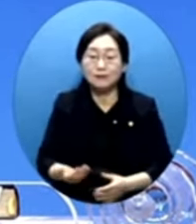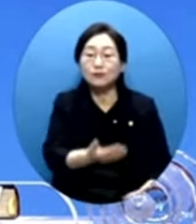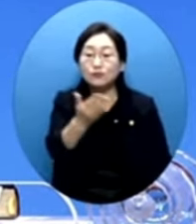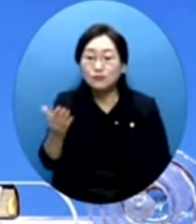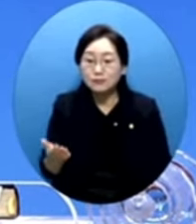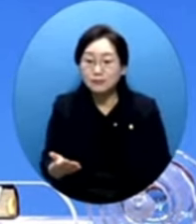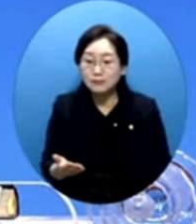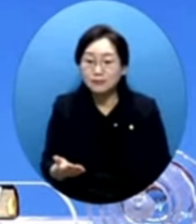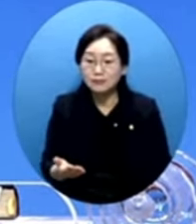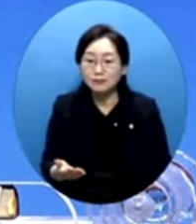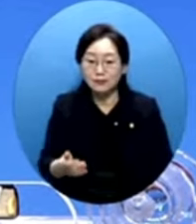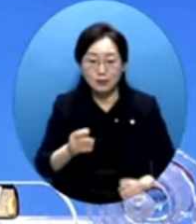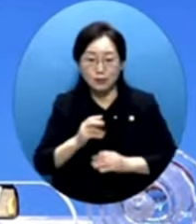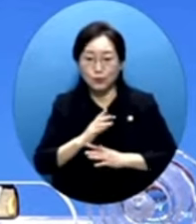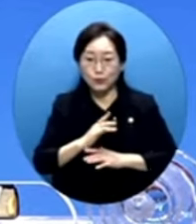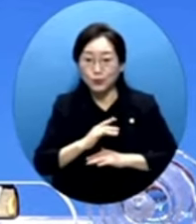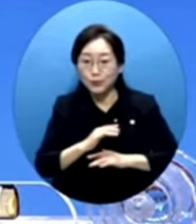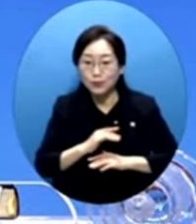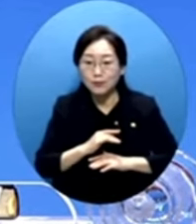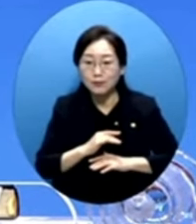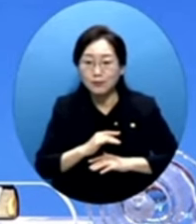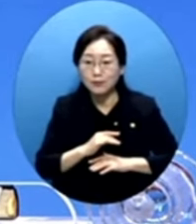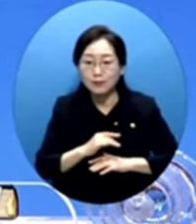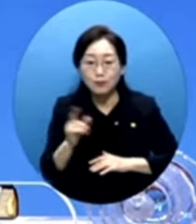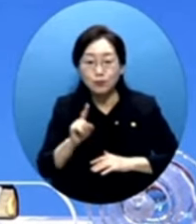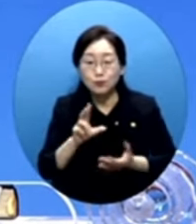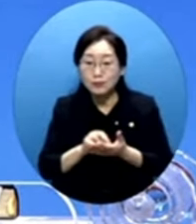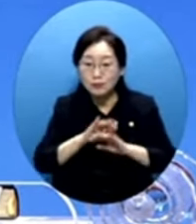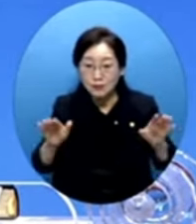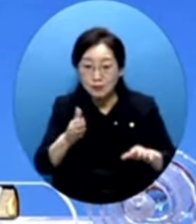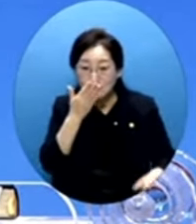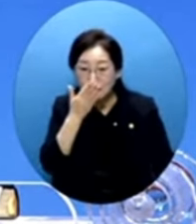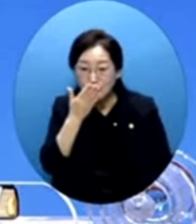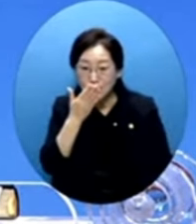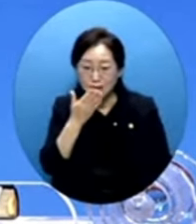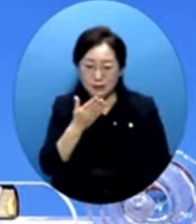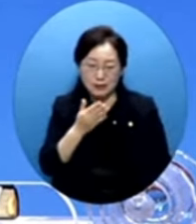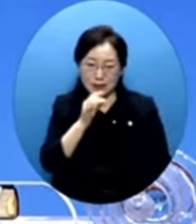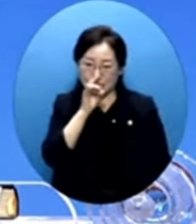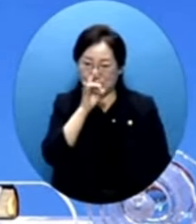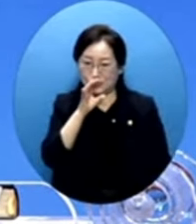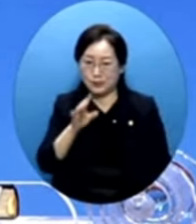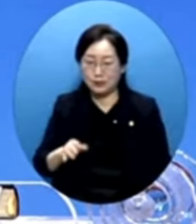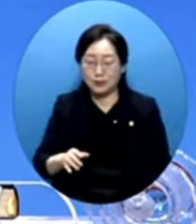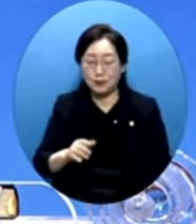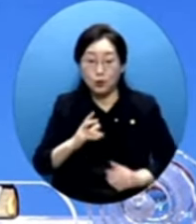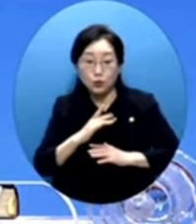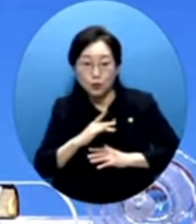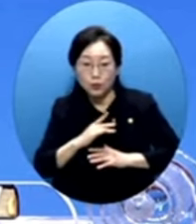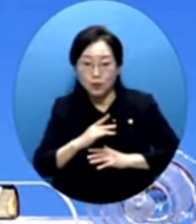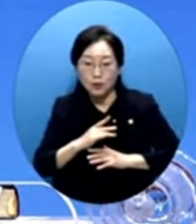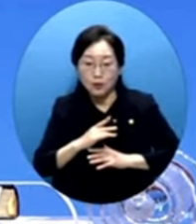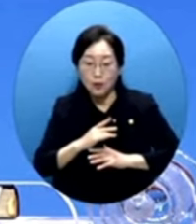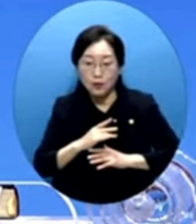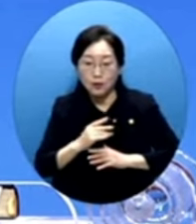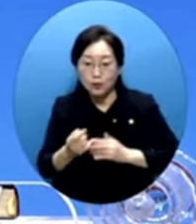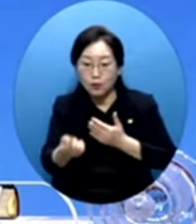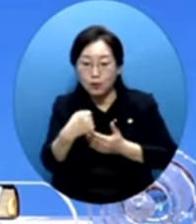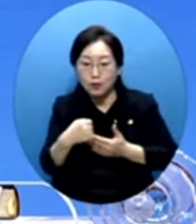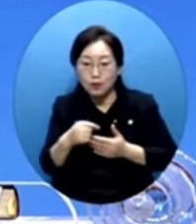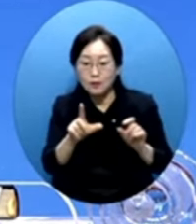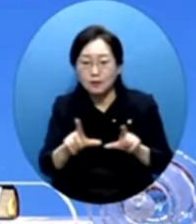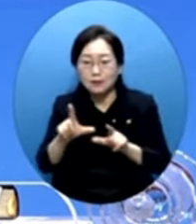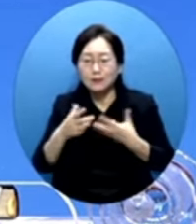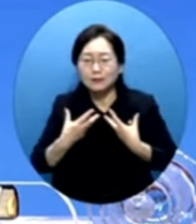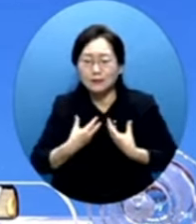여러분 두려워해서 무슨 문제가 해결될 수가 있겠습니까 두려움은 오히려 우리 삶 가운데 큰 절망과